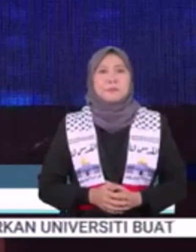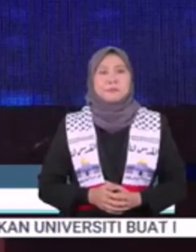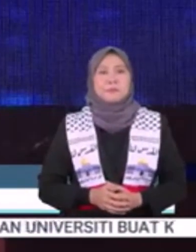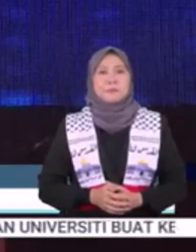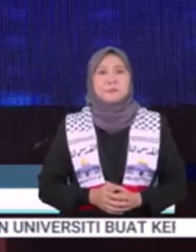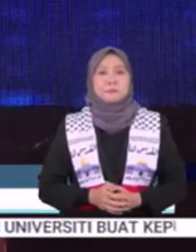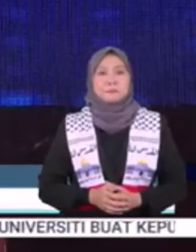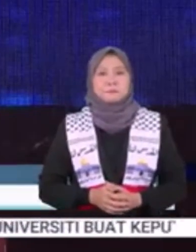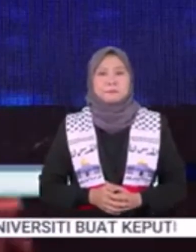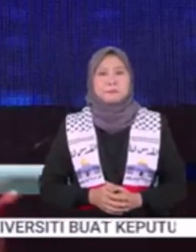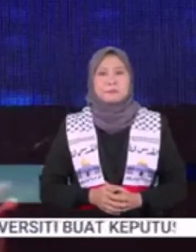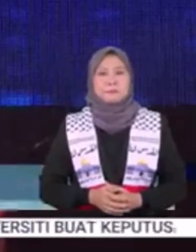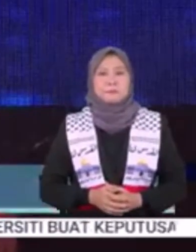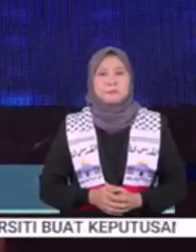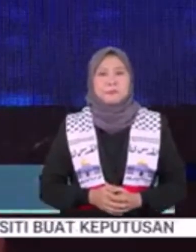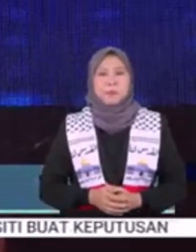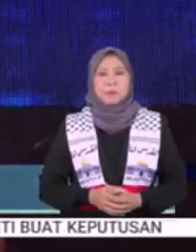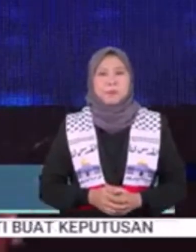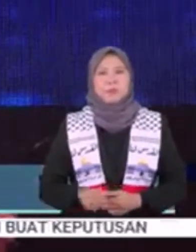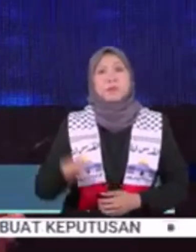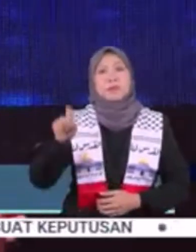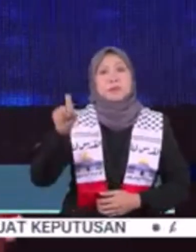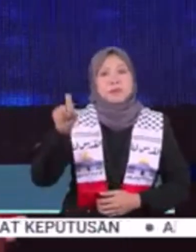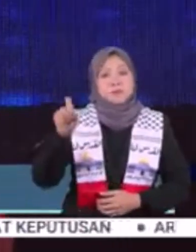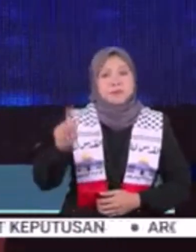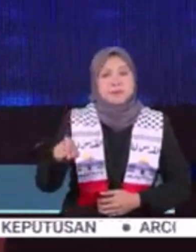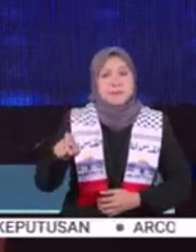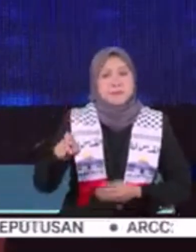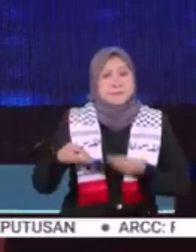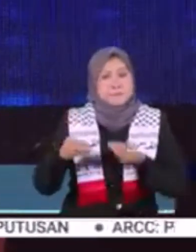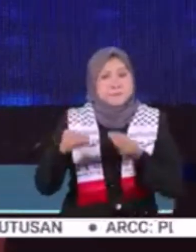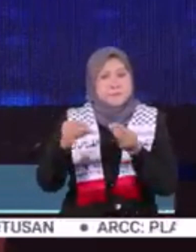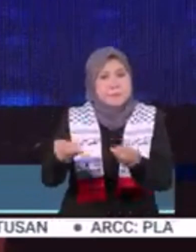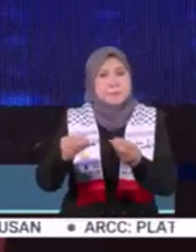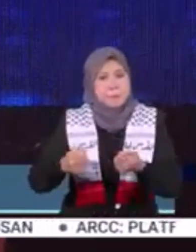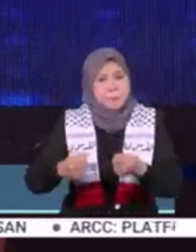The ministry must give some space